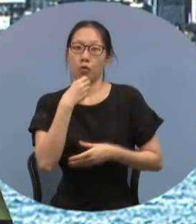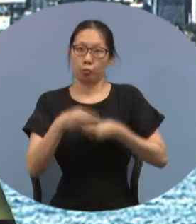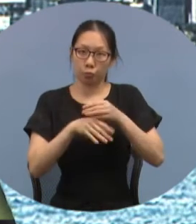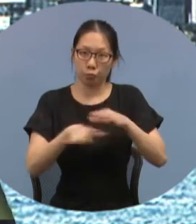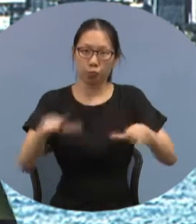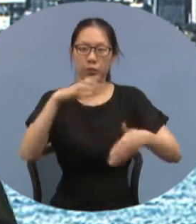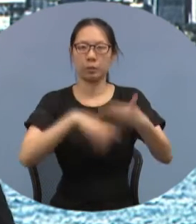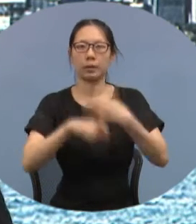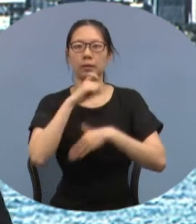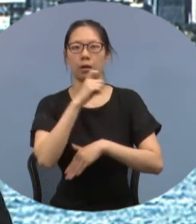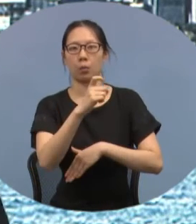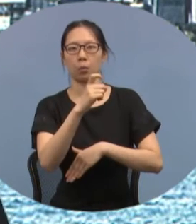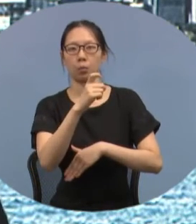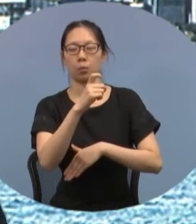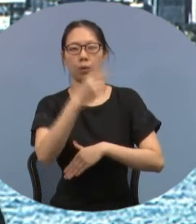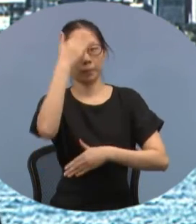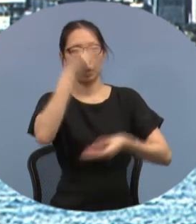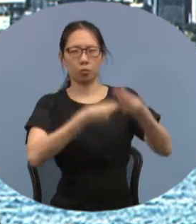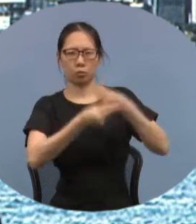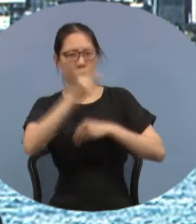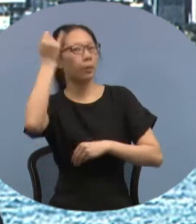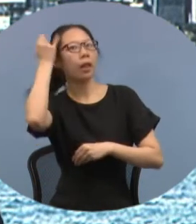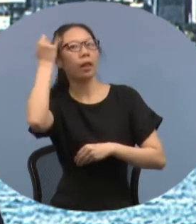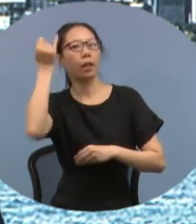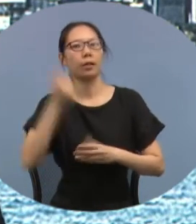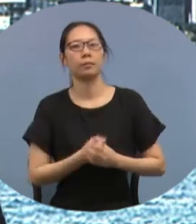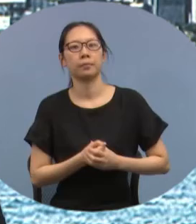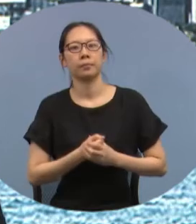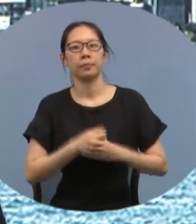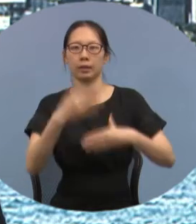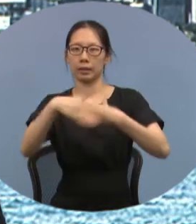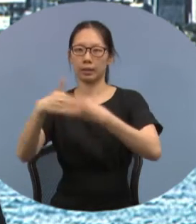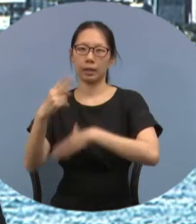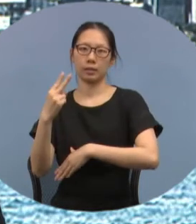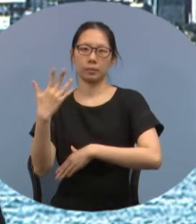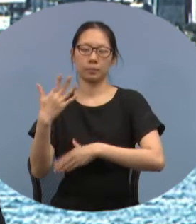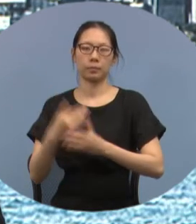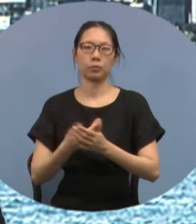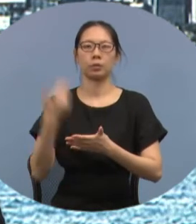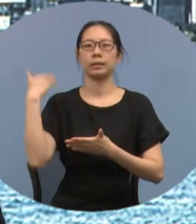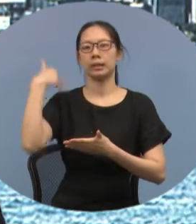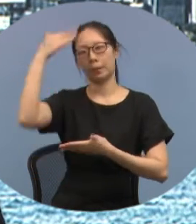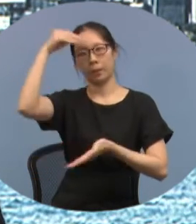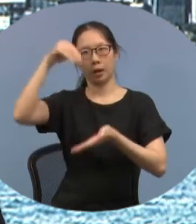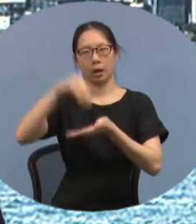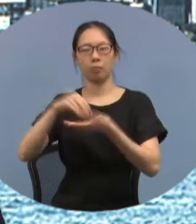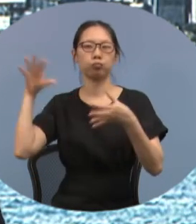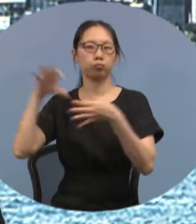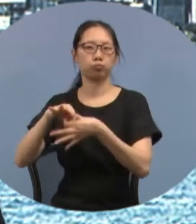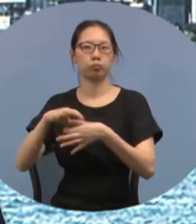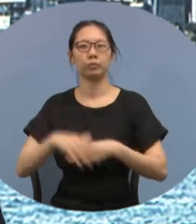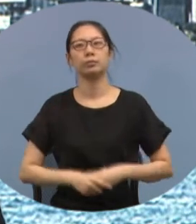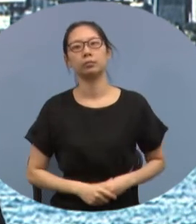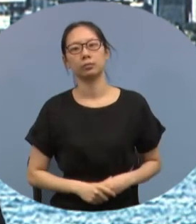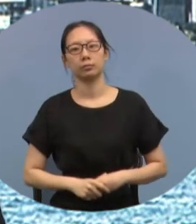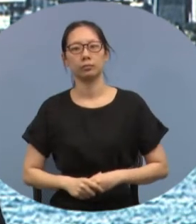入邊咧，就有9宗係暫時揾唔到源頭嘅個案咯。另外有25宗係其他同其他